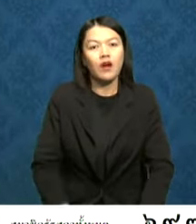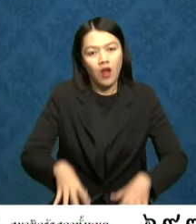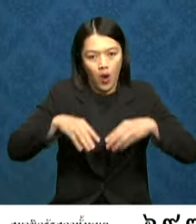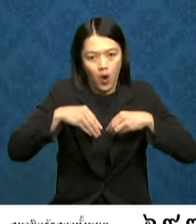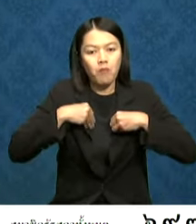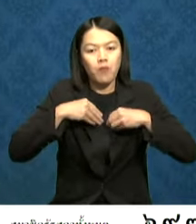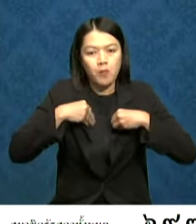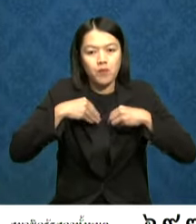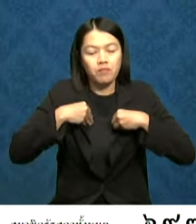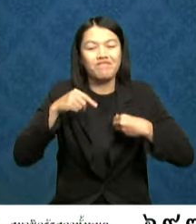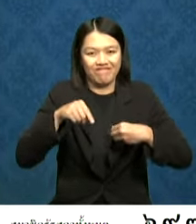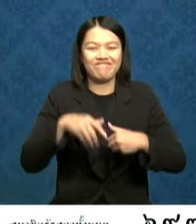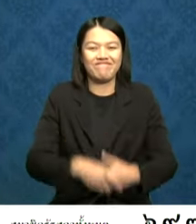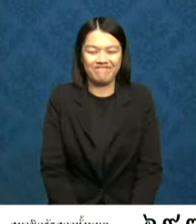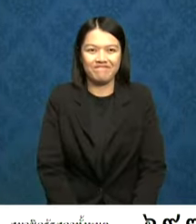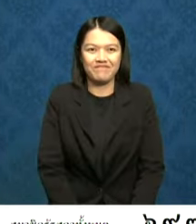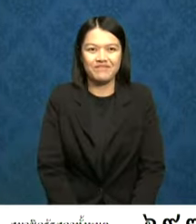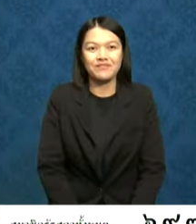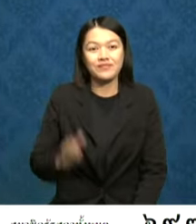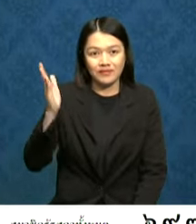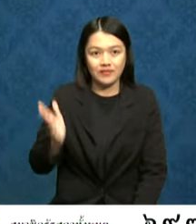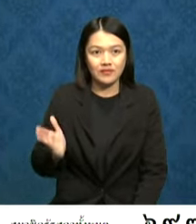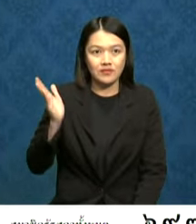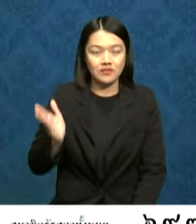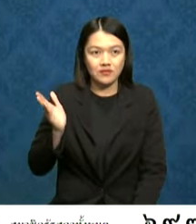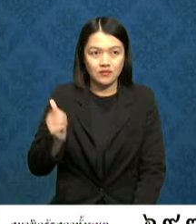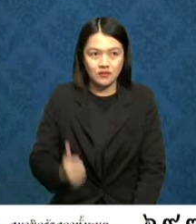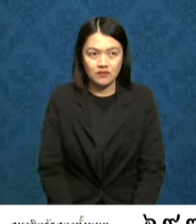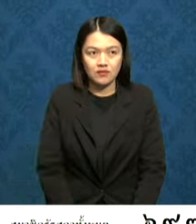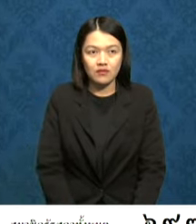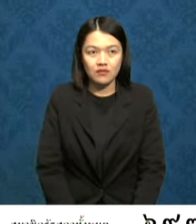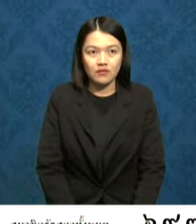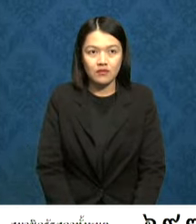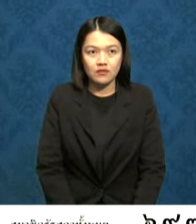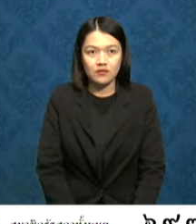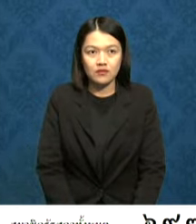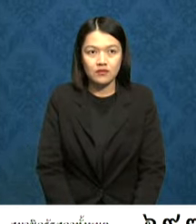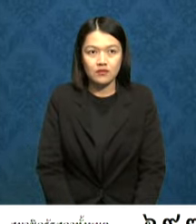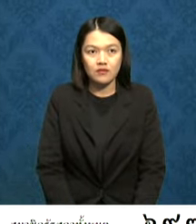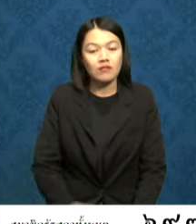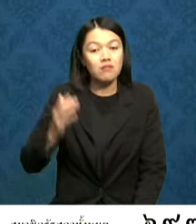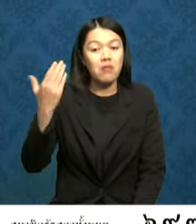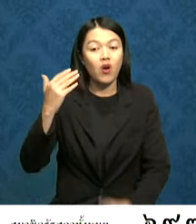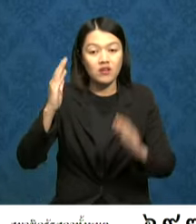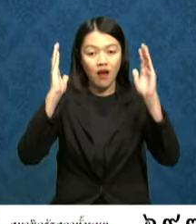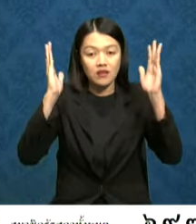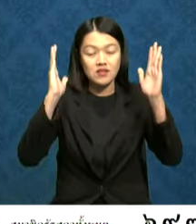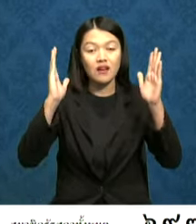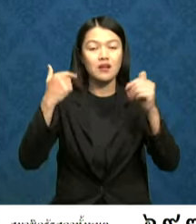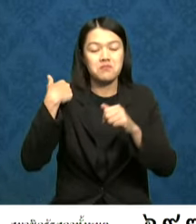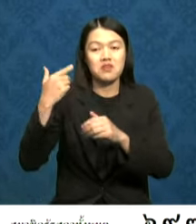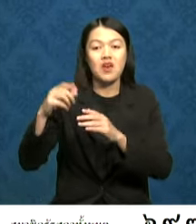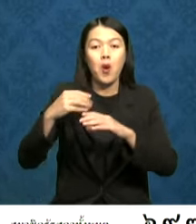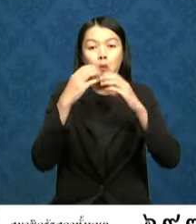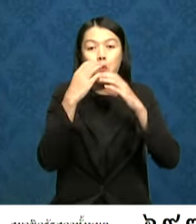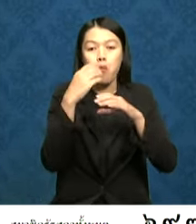อบด้วยมาตลอดนะคะดูจากในสไลด์นะคะนี่คือคำหาเสียงที่ได้โพสต์ไว้ในโซ